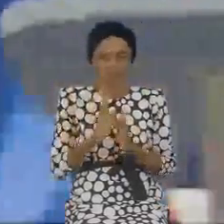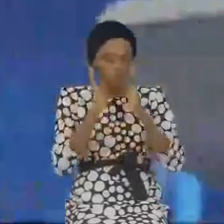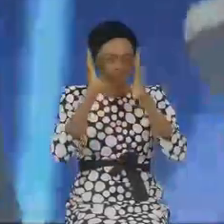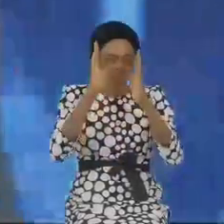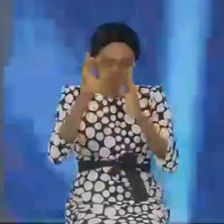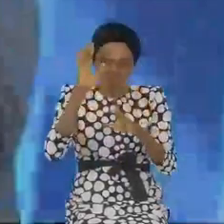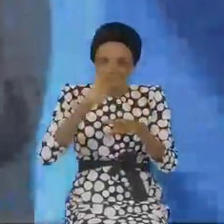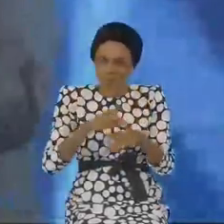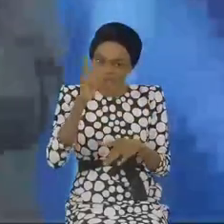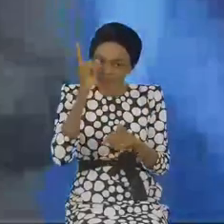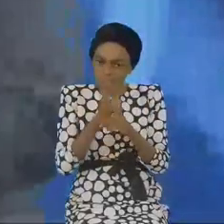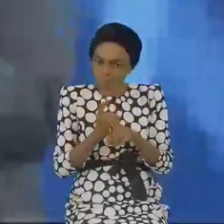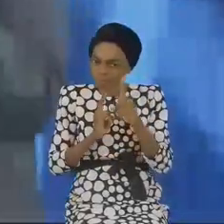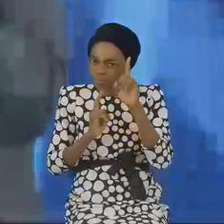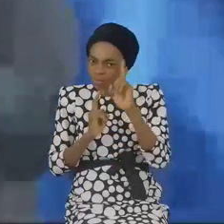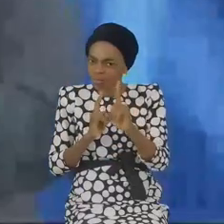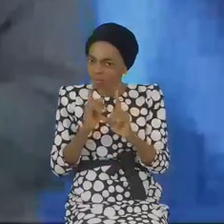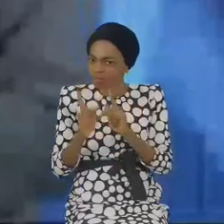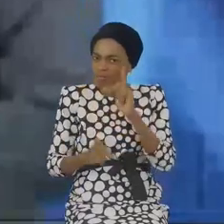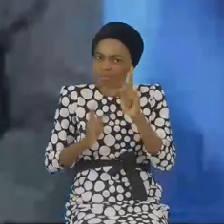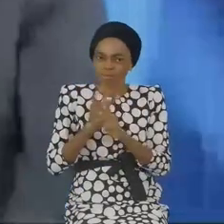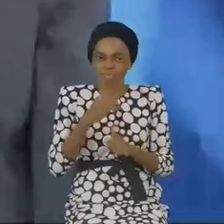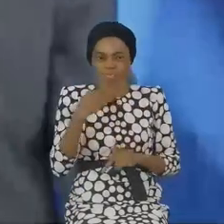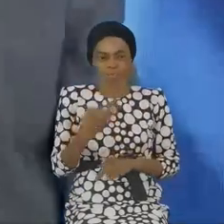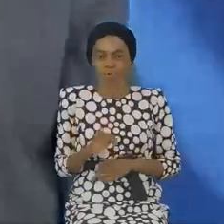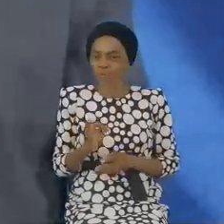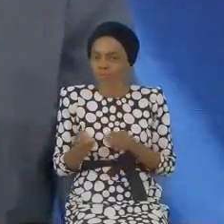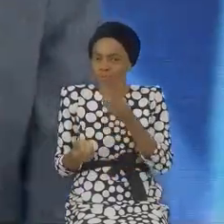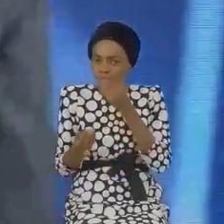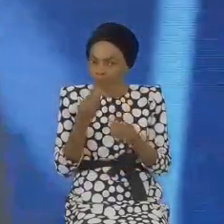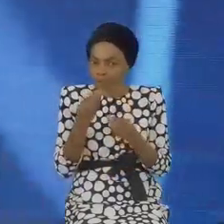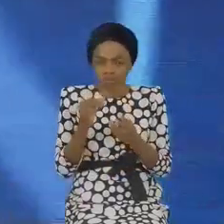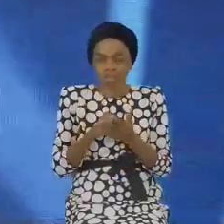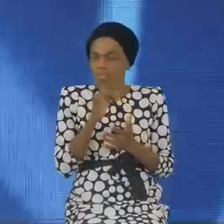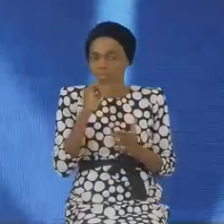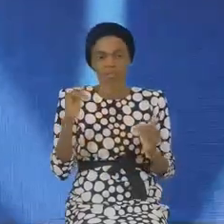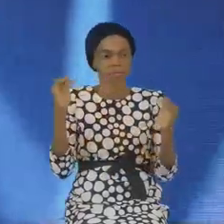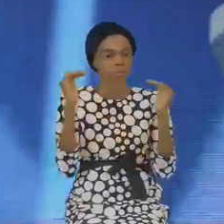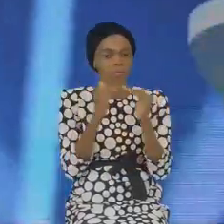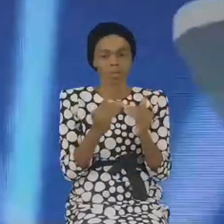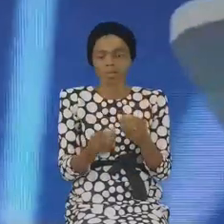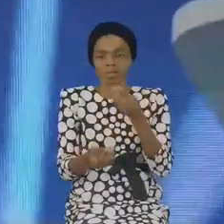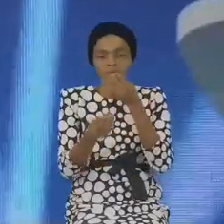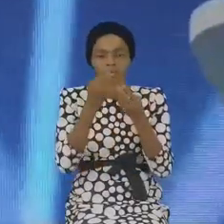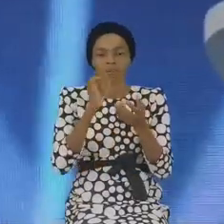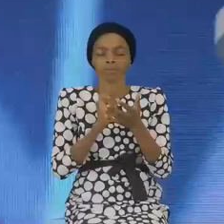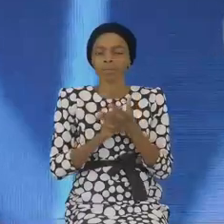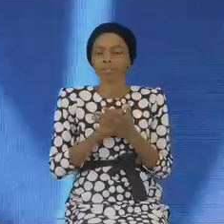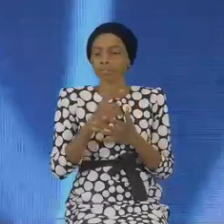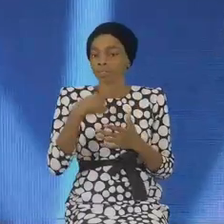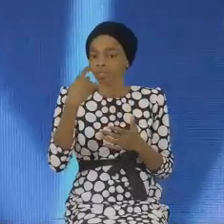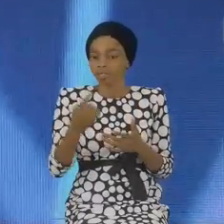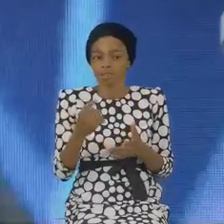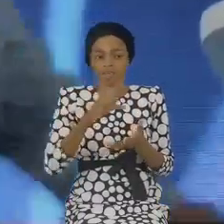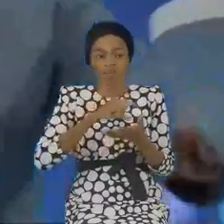ce seul message? Ça, ce n'est pas un repas équilibré. Ainsi donc, dans le verset